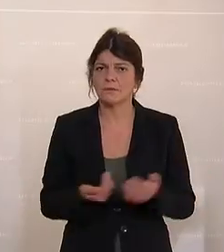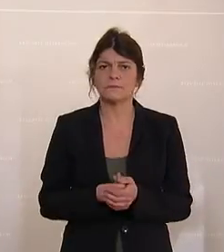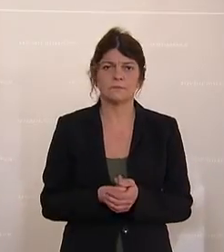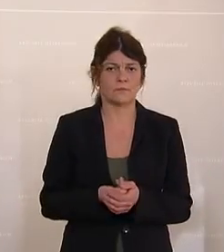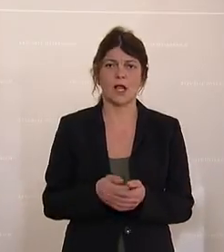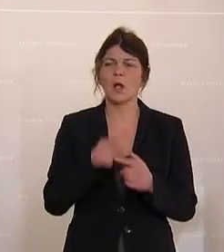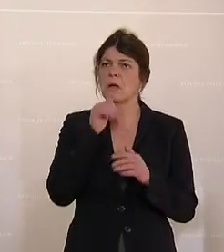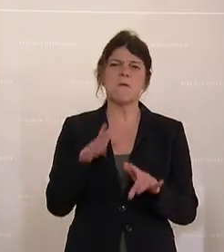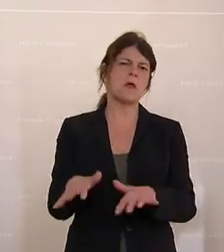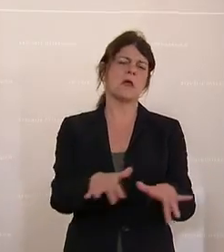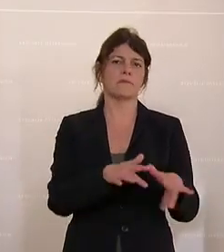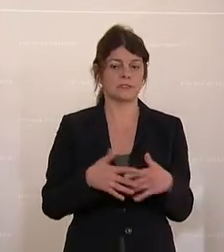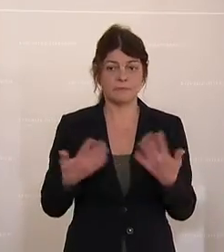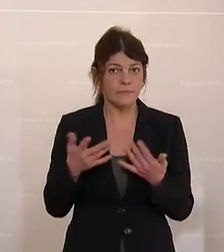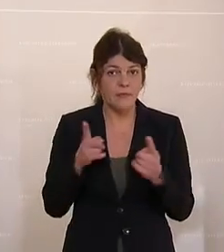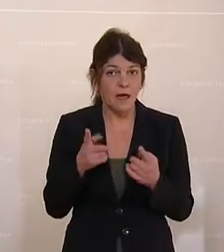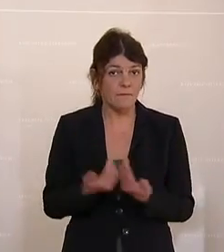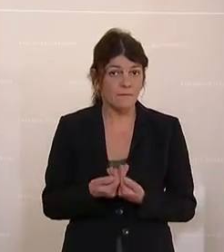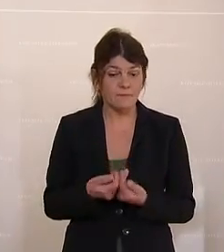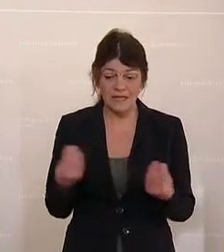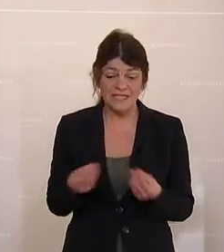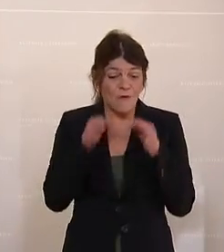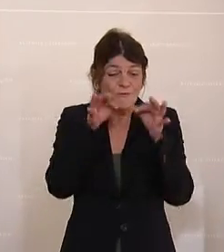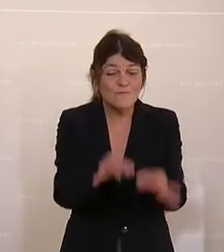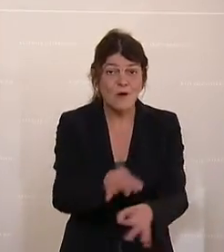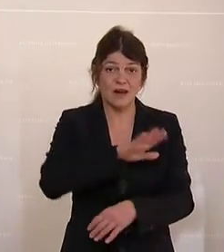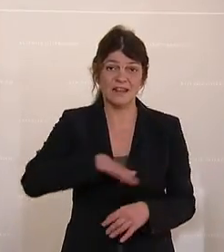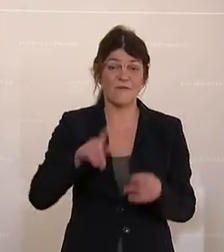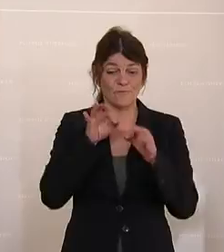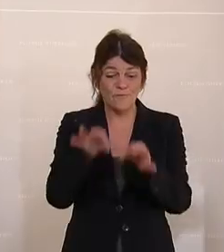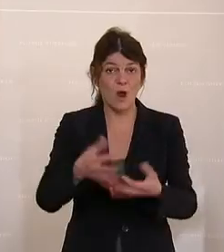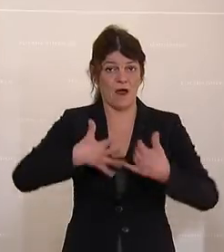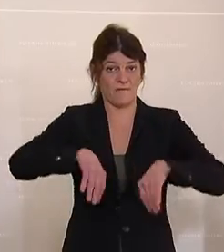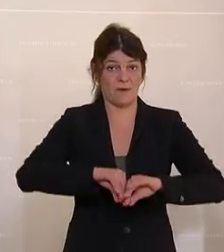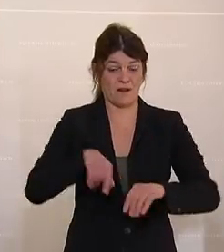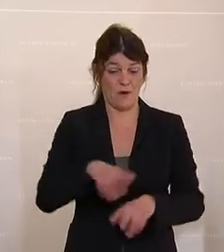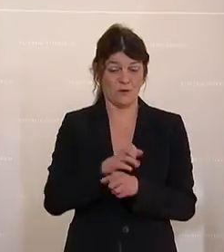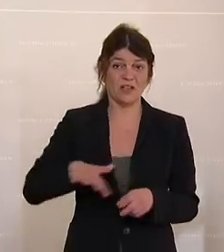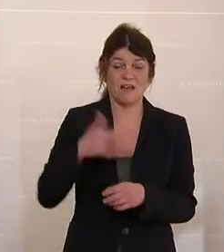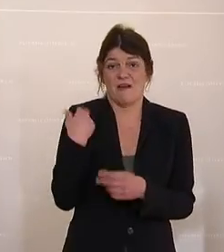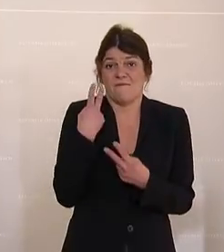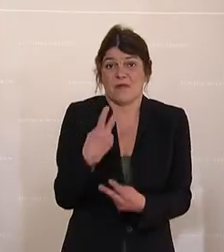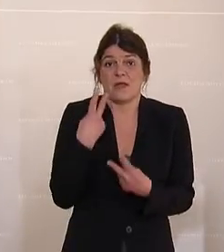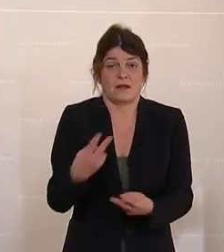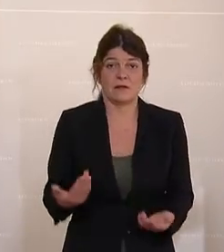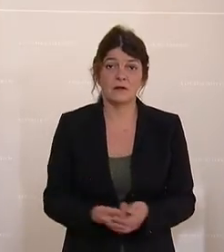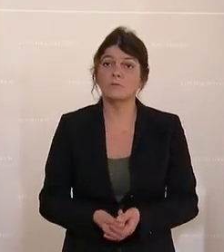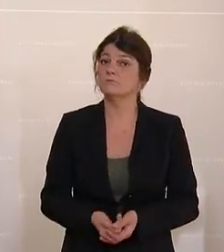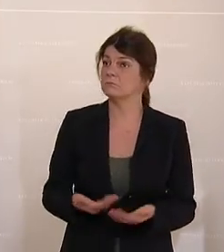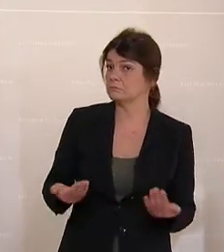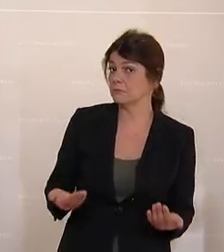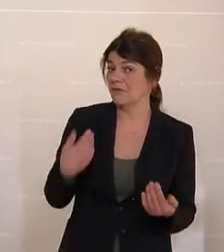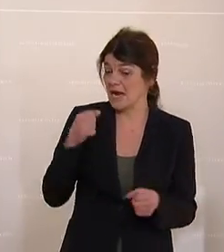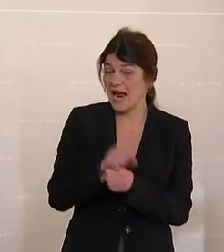nicht irgendetwas, sondern etwas, was für die Kinder, für die Familien in dem Land so wichtig gewesen wäre. Und wir